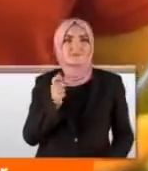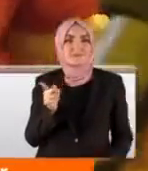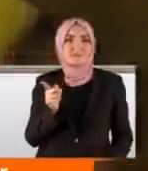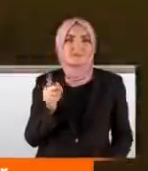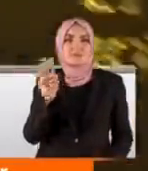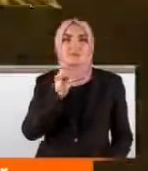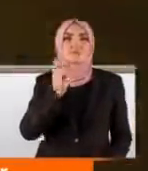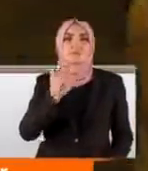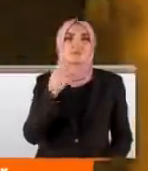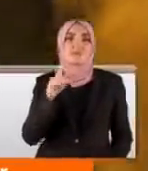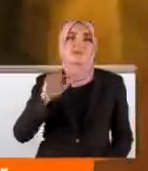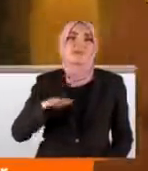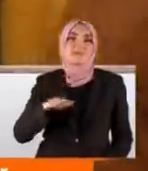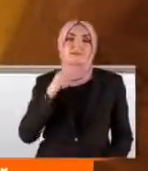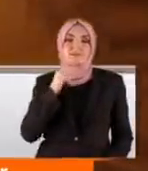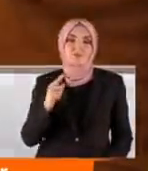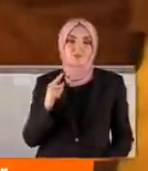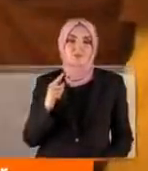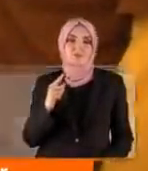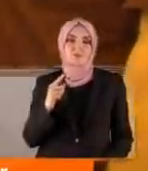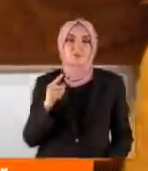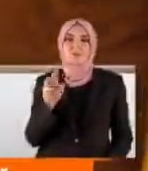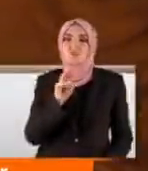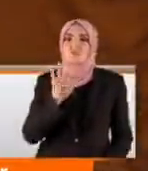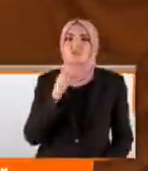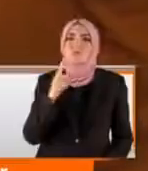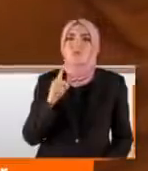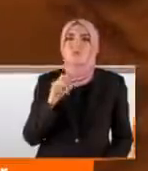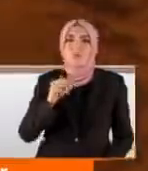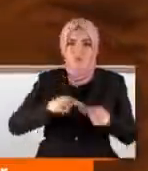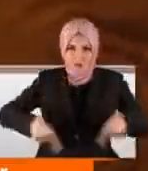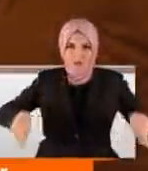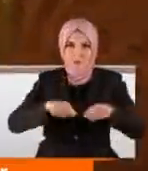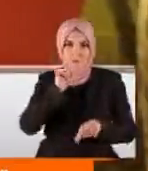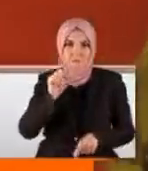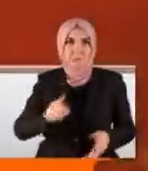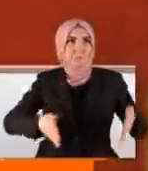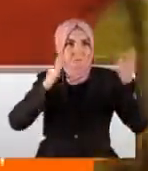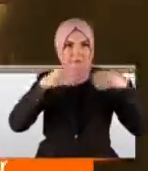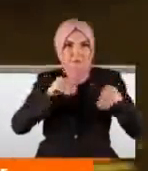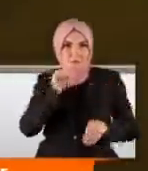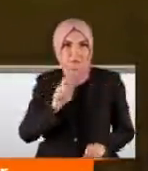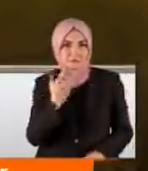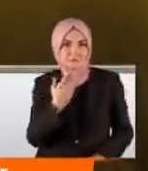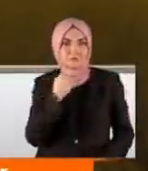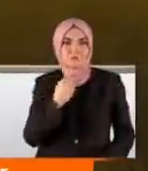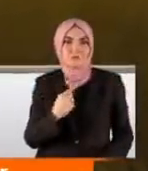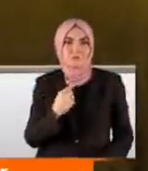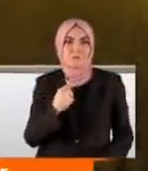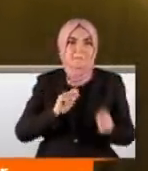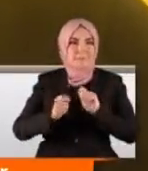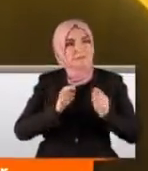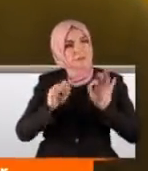35 bin TL dedik bunlar. Tamam mı 35 bin? Yok canım ya, 35 bin. Arsa mı alıyoruz ya? Bina mı satıyor bana? O zaman başlasın mı